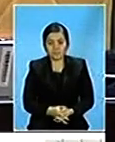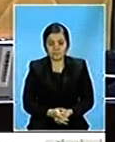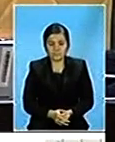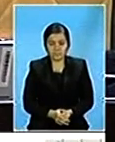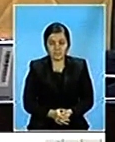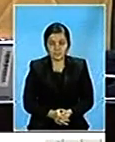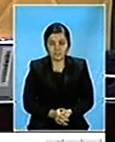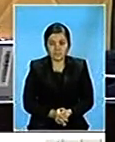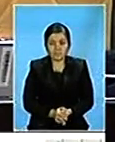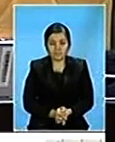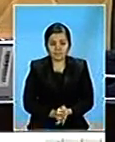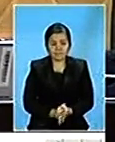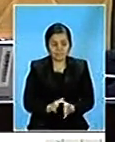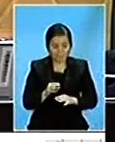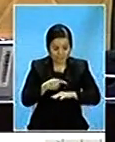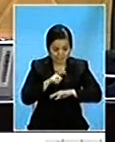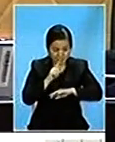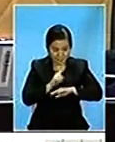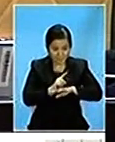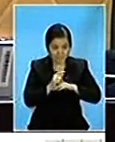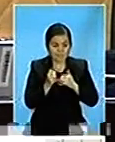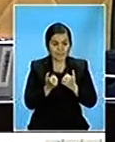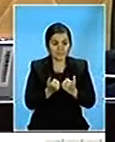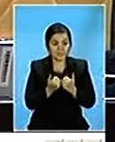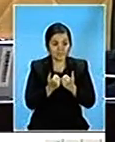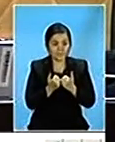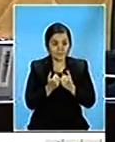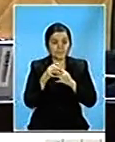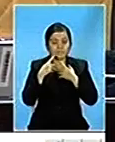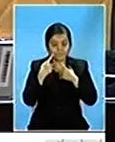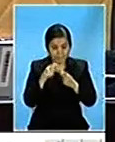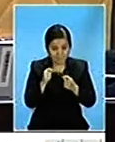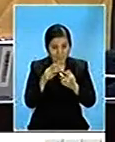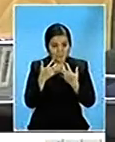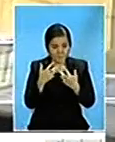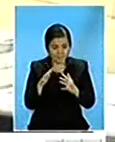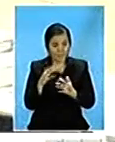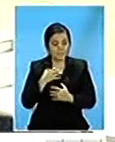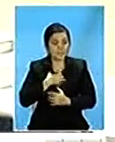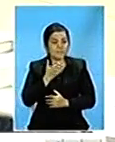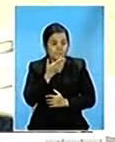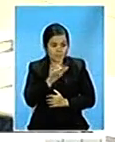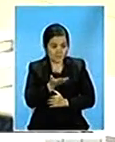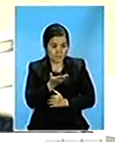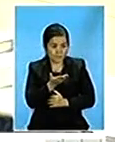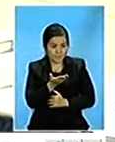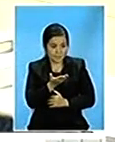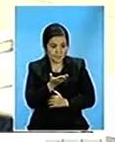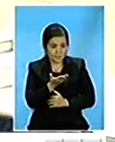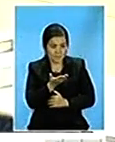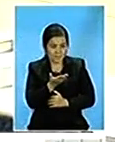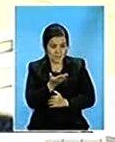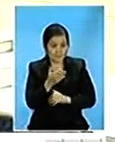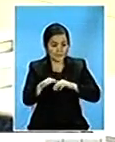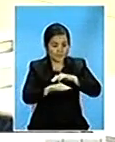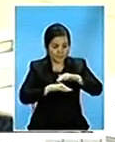กับเรียนท่านประธานที่เคารพครับเมื่อกี้นี้ท่านน้ำตรีตอบนี่ผมอยากจะขอคำยืนยันหน่อยนะ